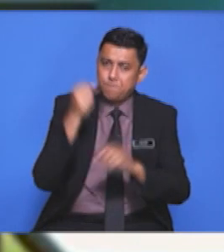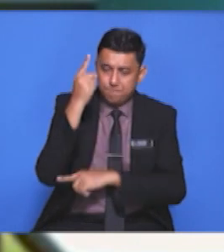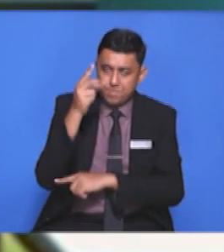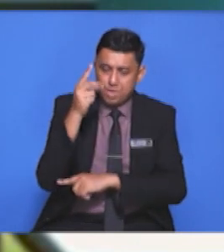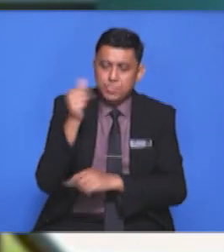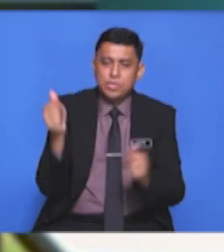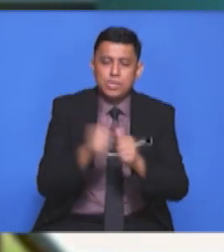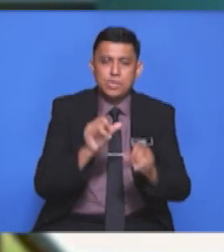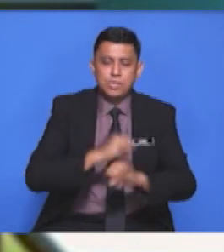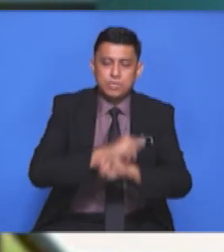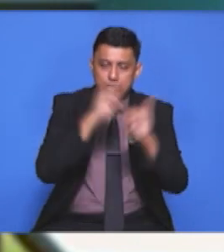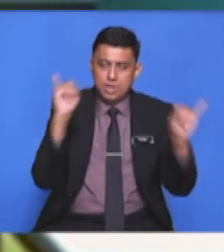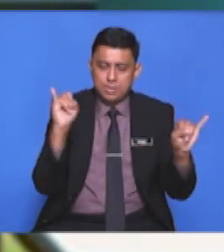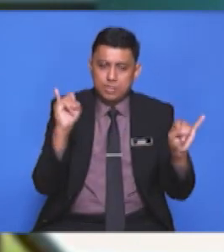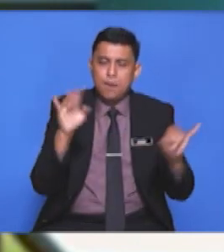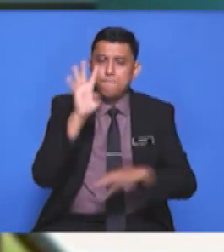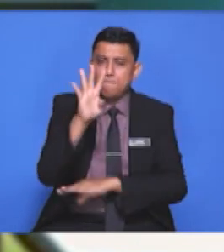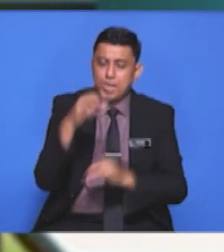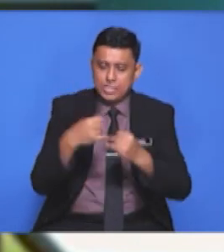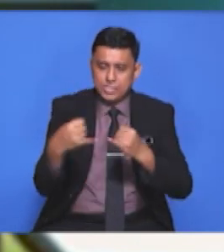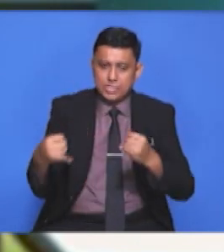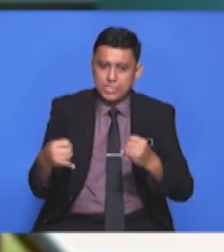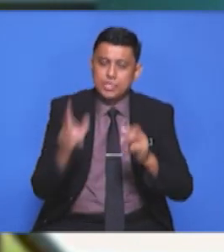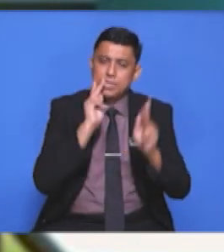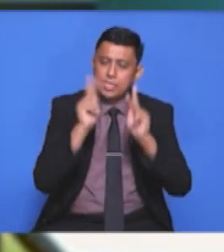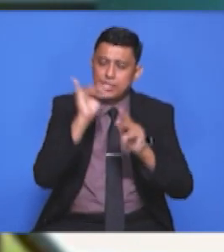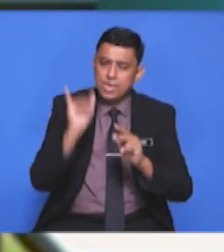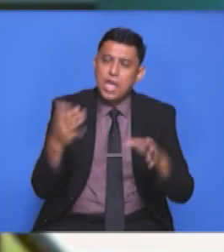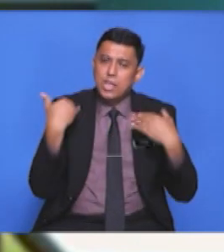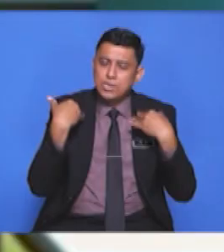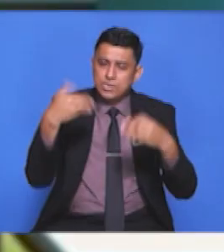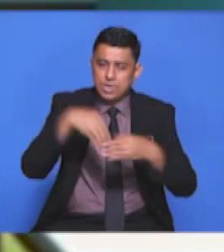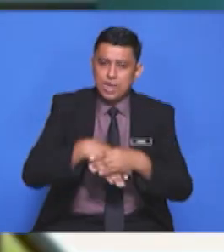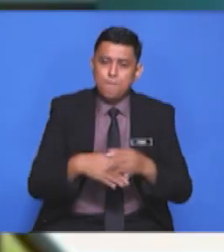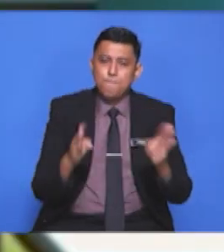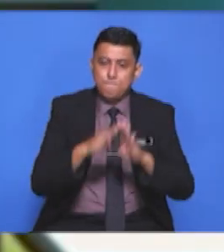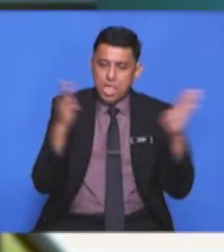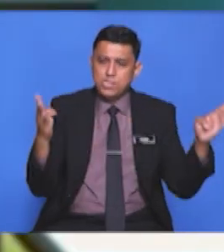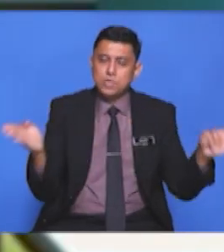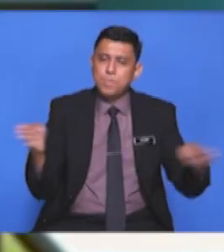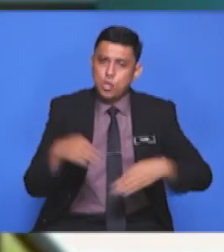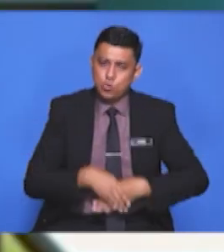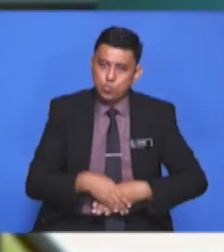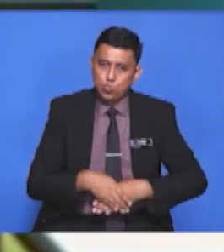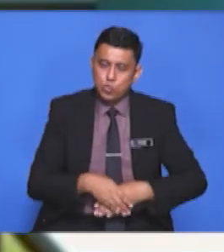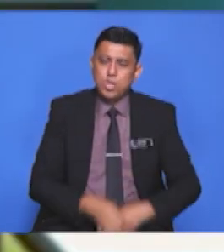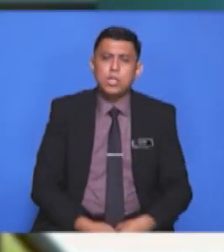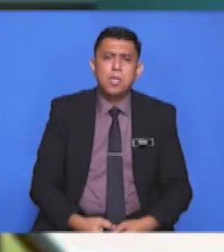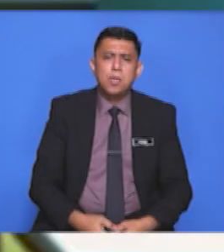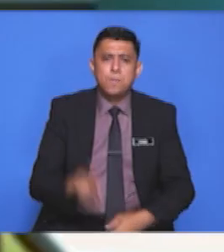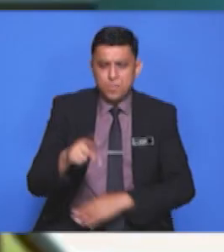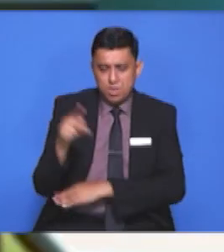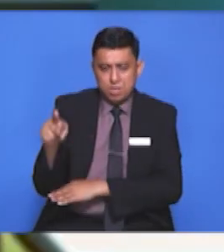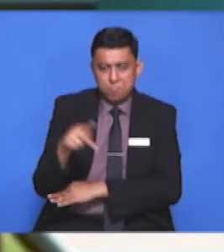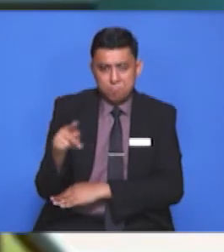dengan jelas jenis kartu yang terdapat dalam bahasa Melayu chegou percaya selepas ini belajar dapat